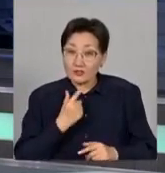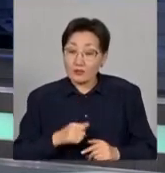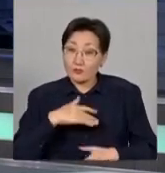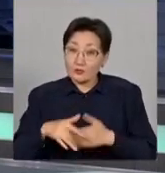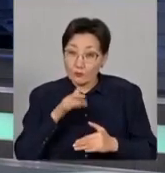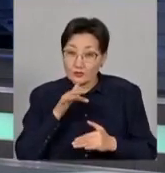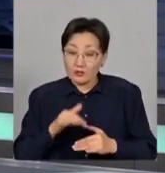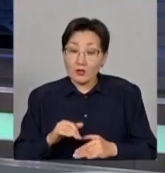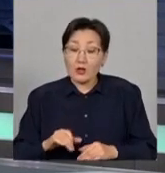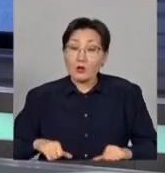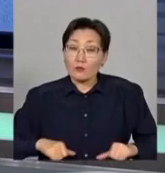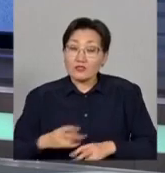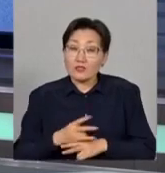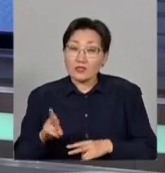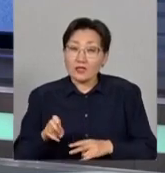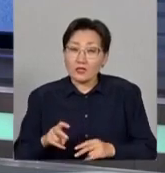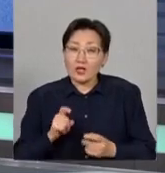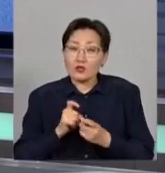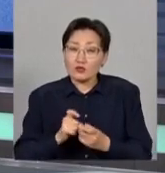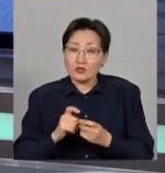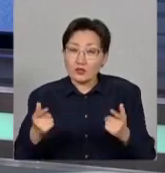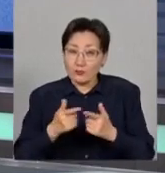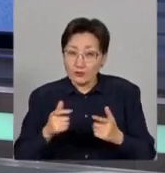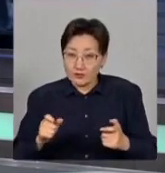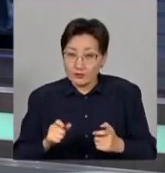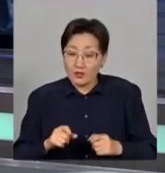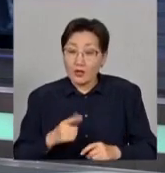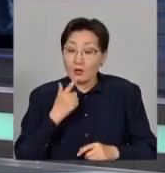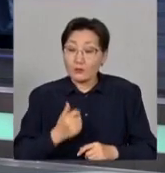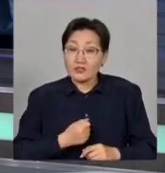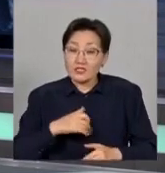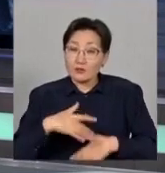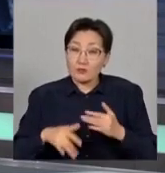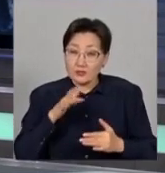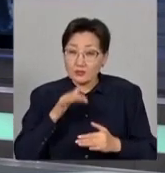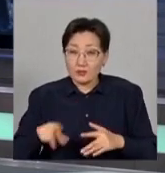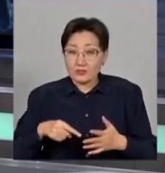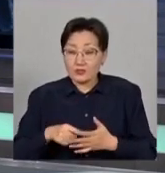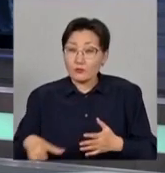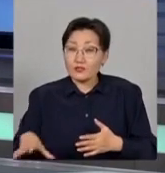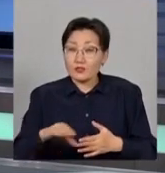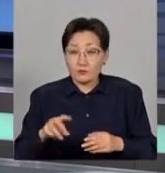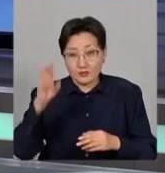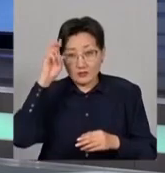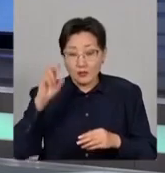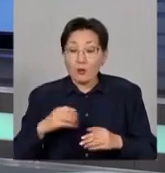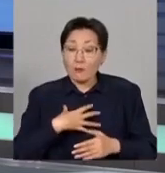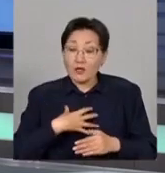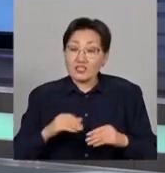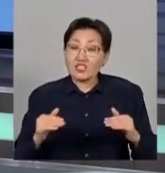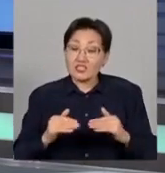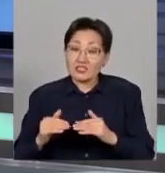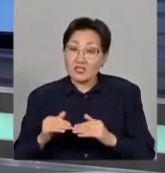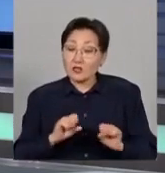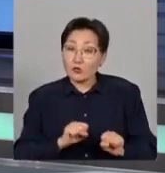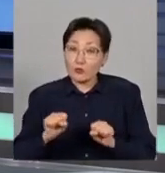бей-берекетте бүлікшілермен қалай күрескендерін баяндап берді. Жауынгерлер аласапыран кезінде қаладағы барлық мемлекеттік маңызды нысанды